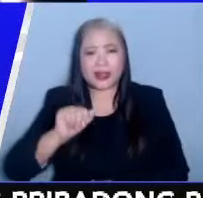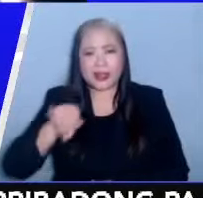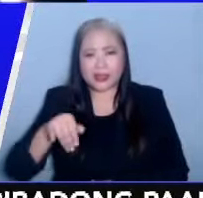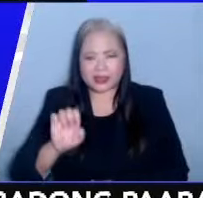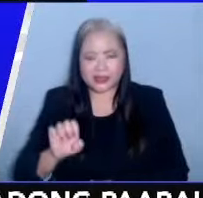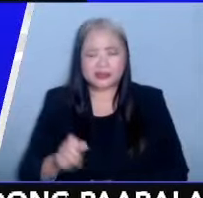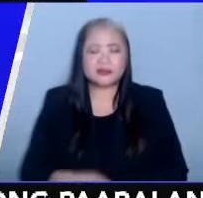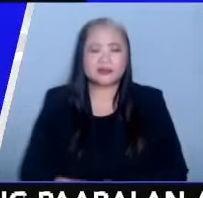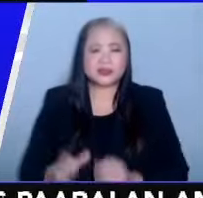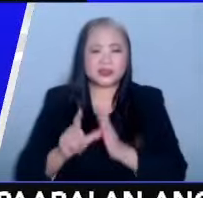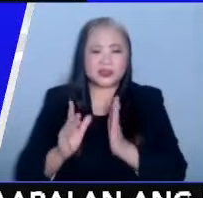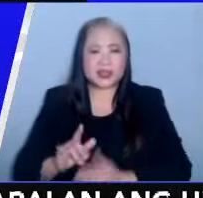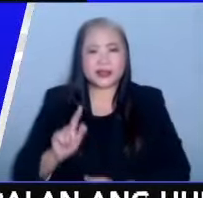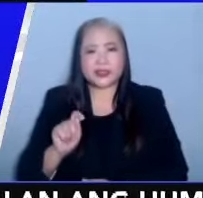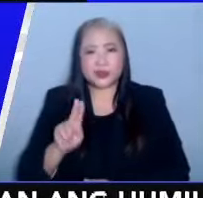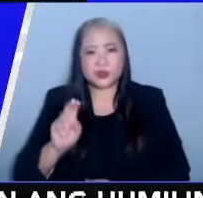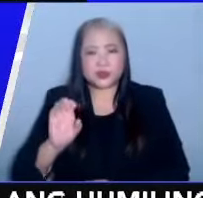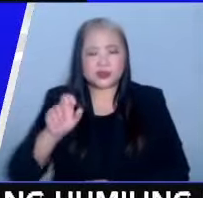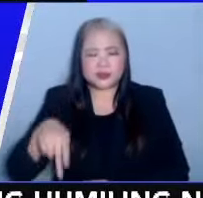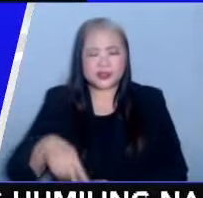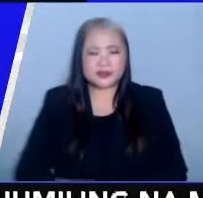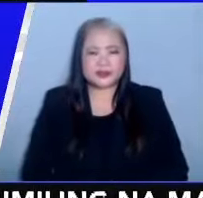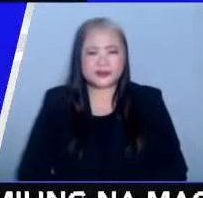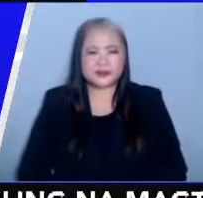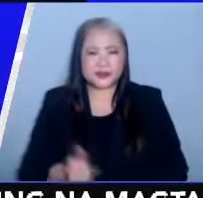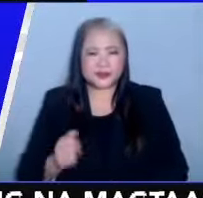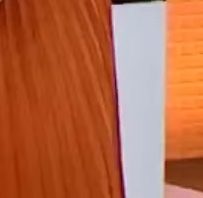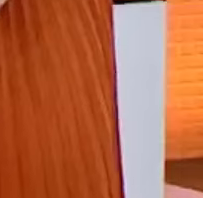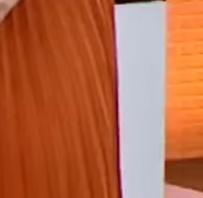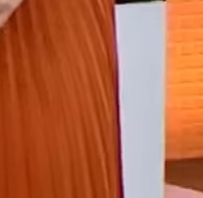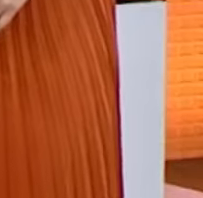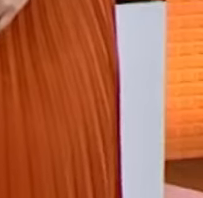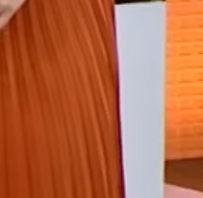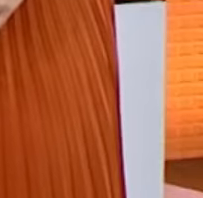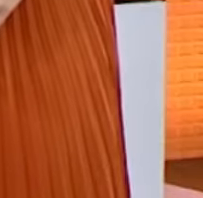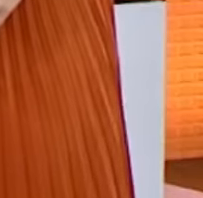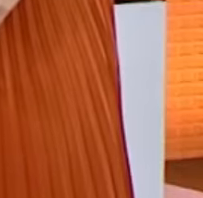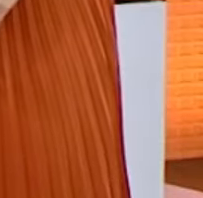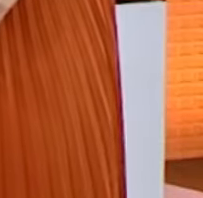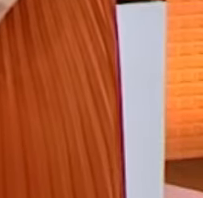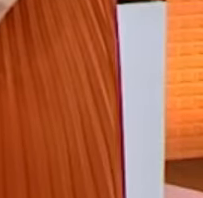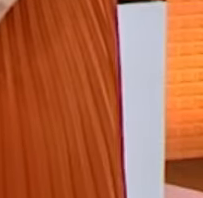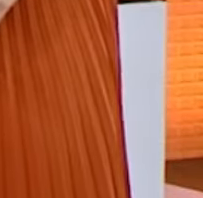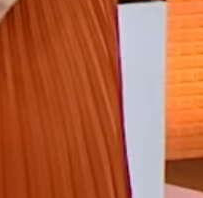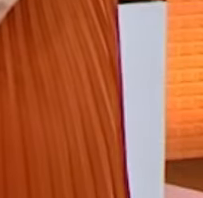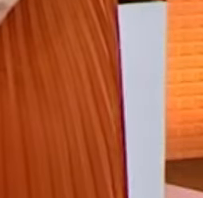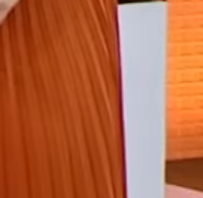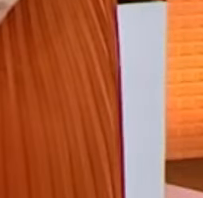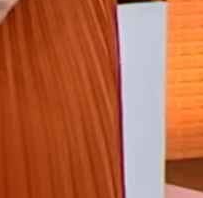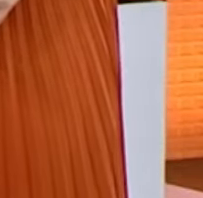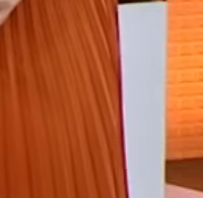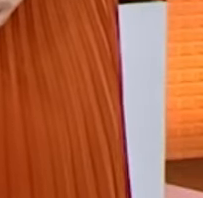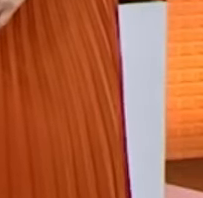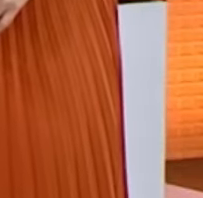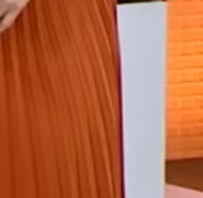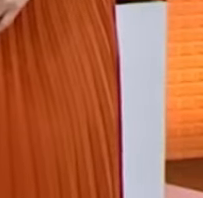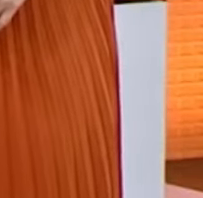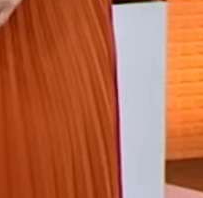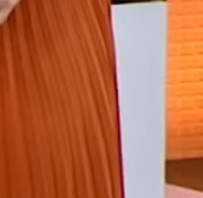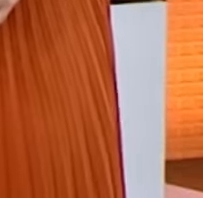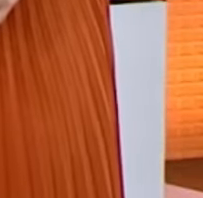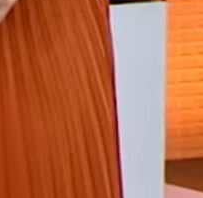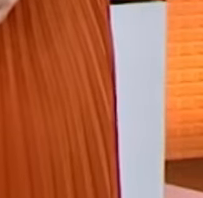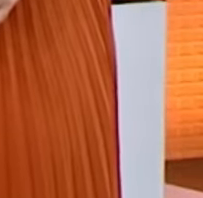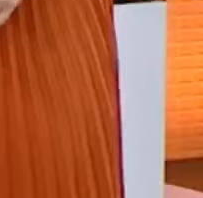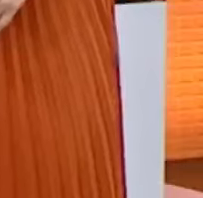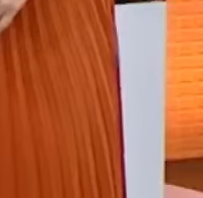Congress of the Philippines Magandang umaga sayo Paul magandang umaga po mga kapuso para una ka sa mga balita mag-subscribe sa GMA integrated